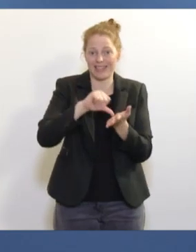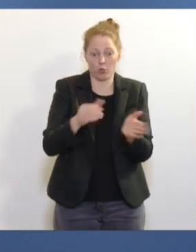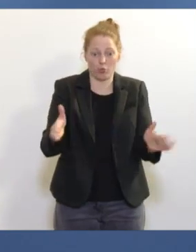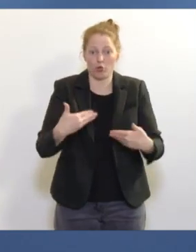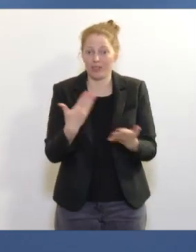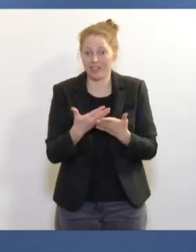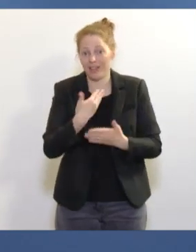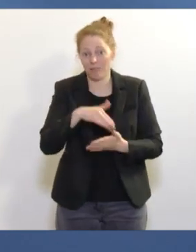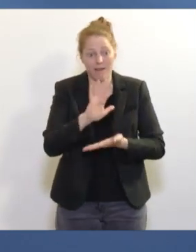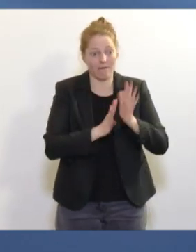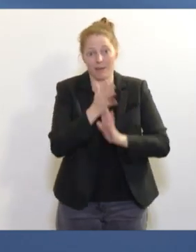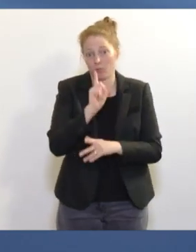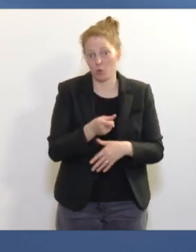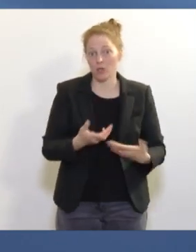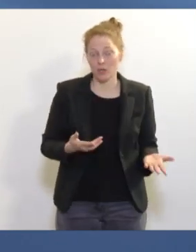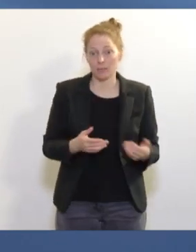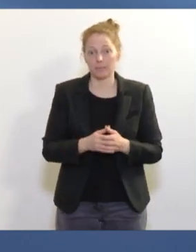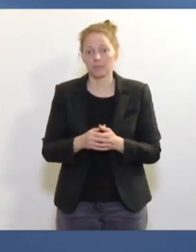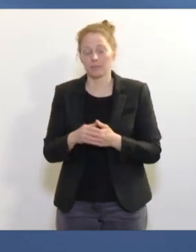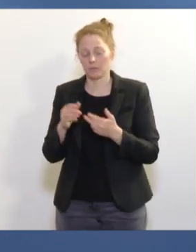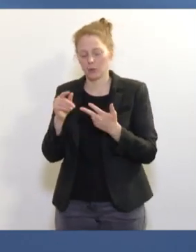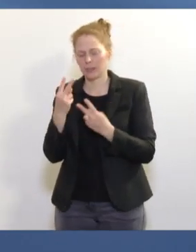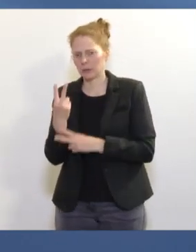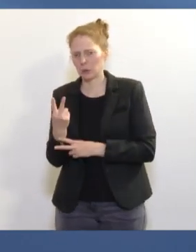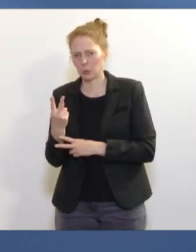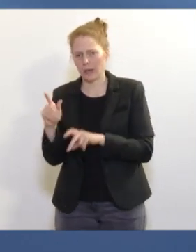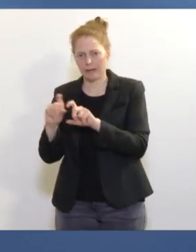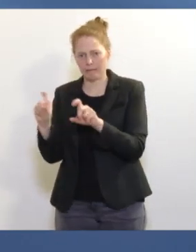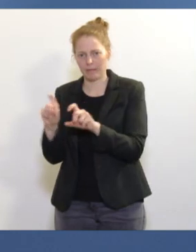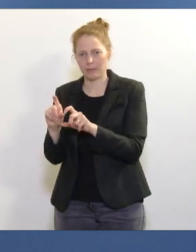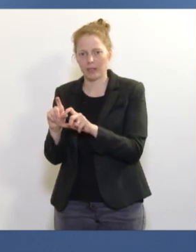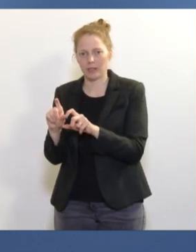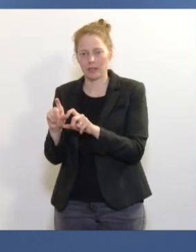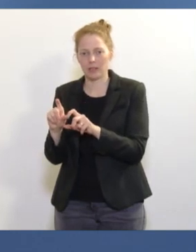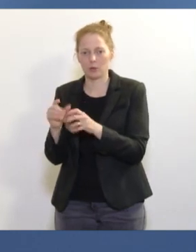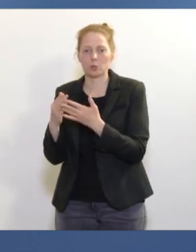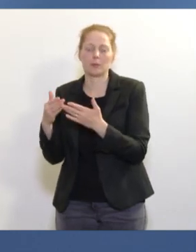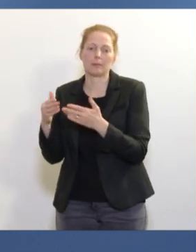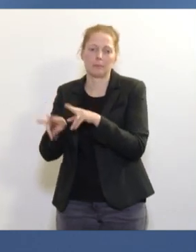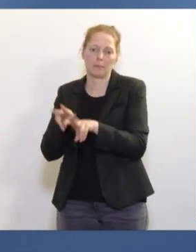Und dann also noch ein, zwei Betriebe aus dem Gardienage.